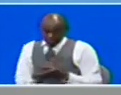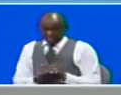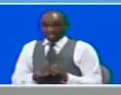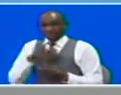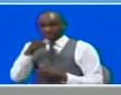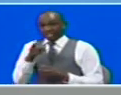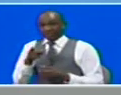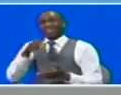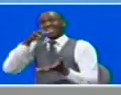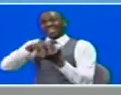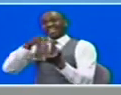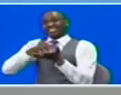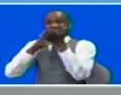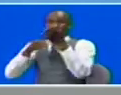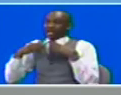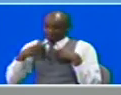hauna kesi yenye